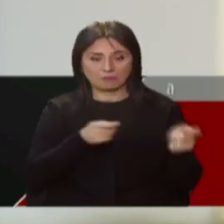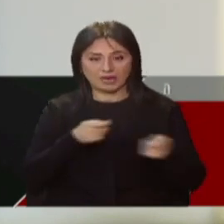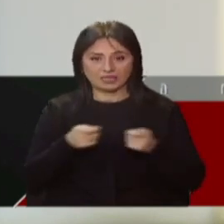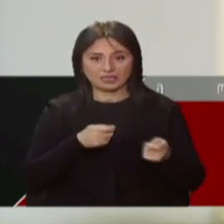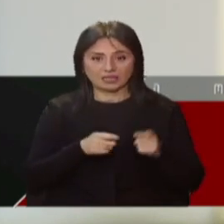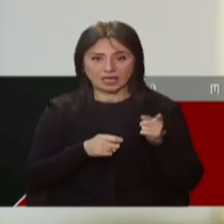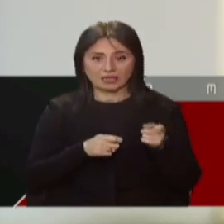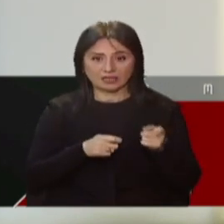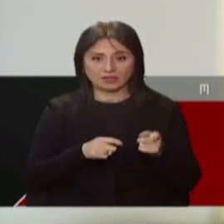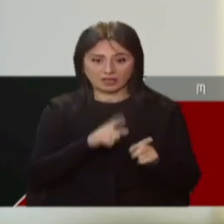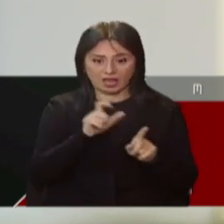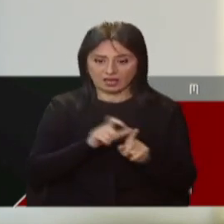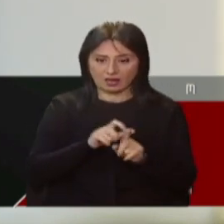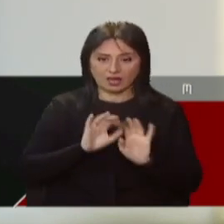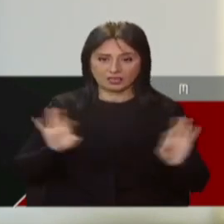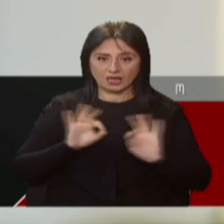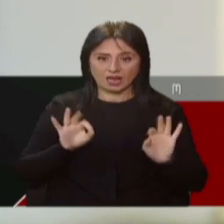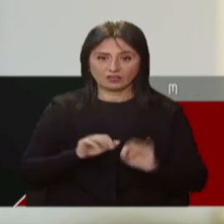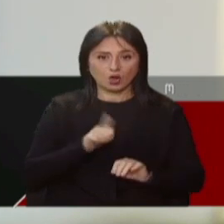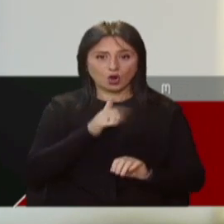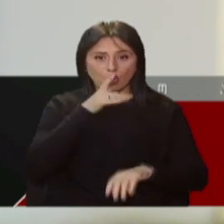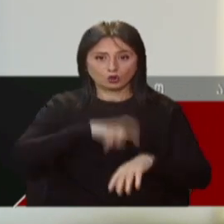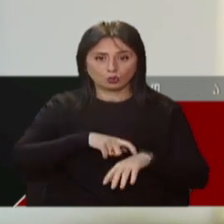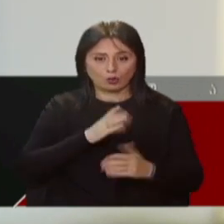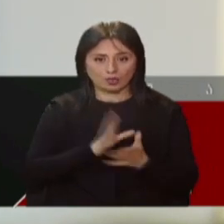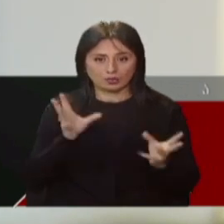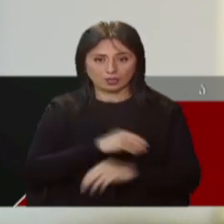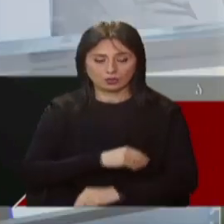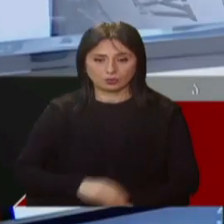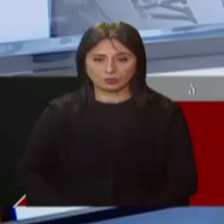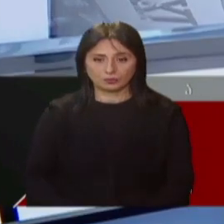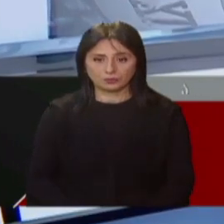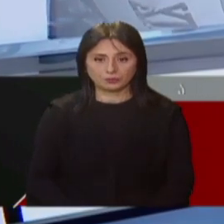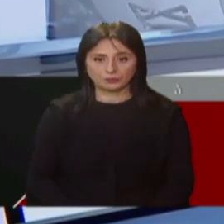prezidentis. Am să-ți canțhade biscacă, te-am istuit rogoriți lisar tot.